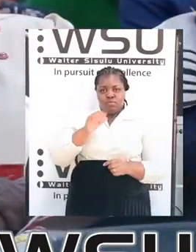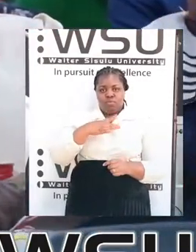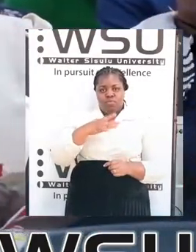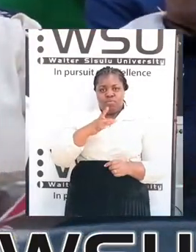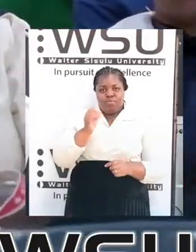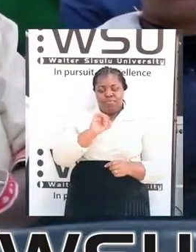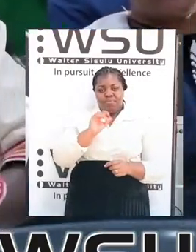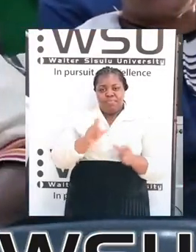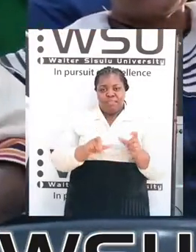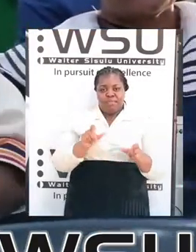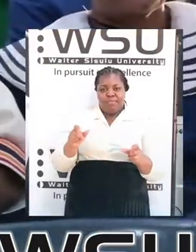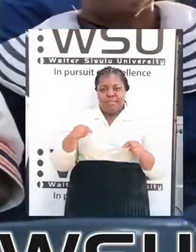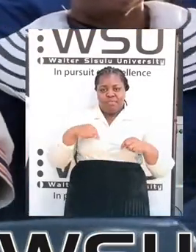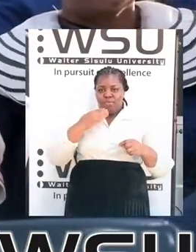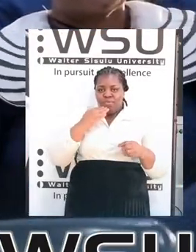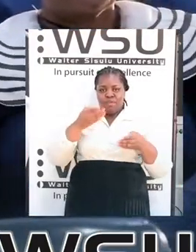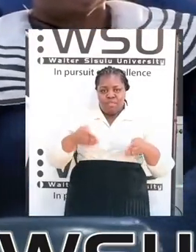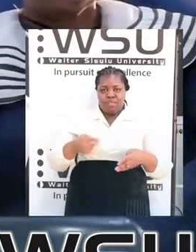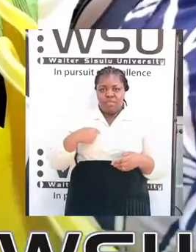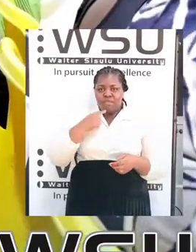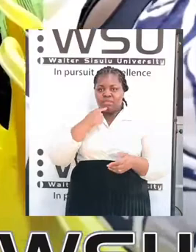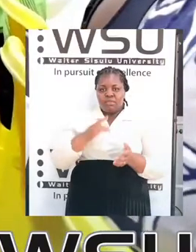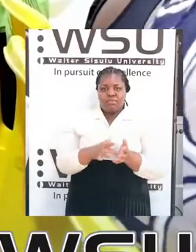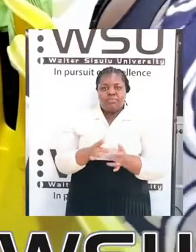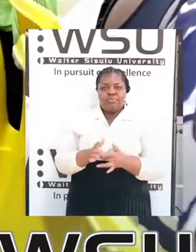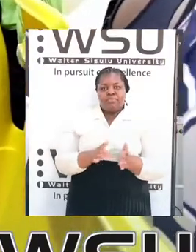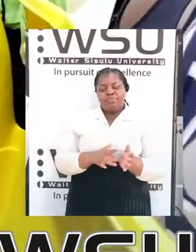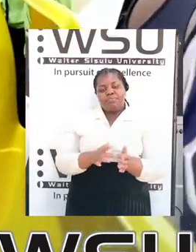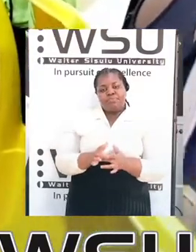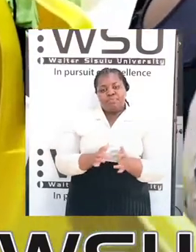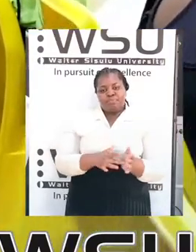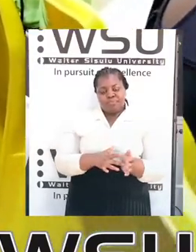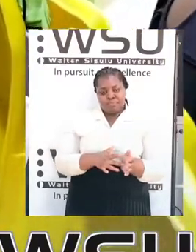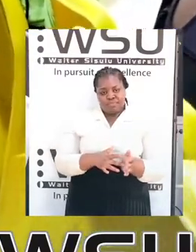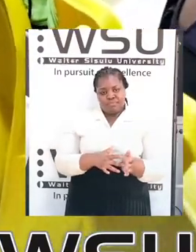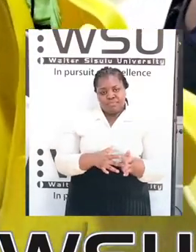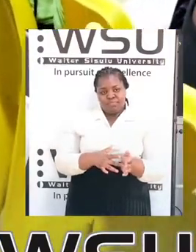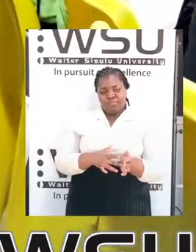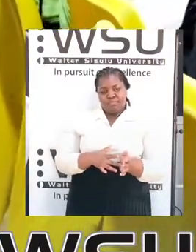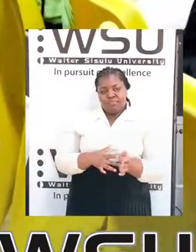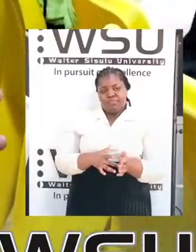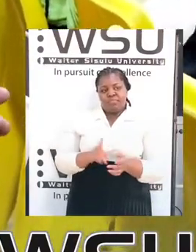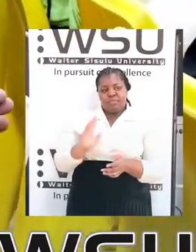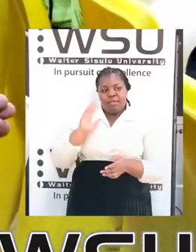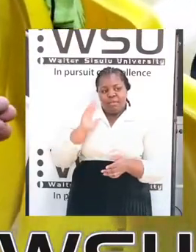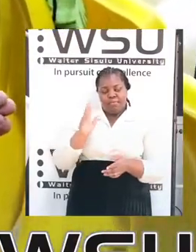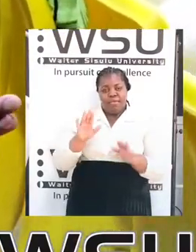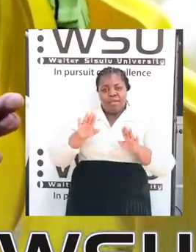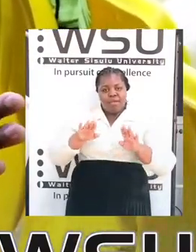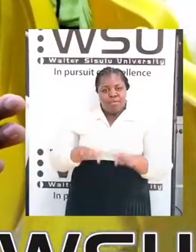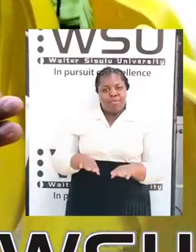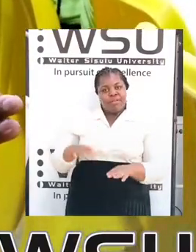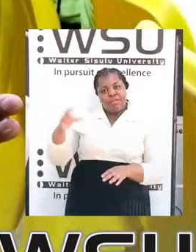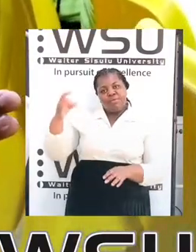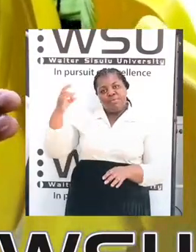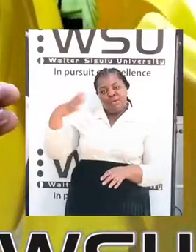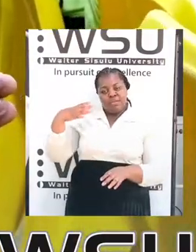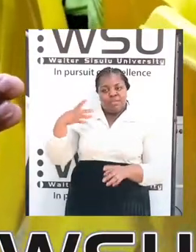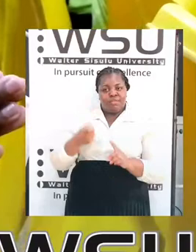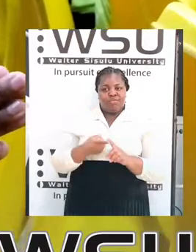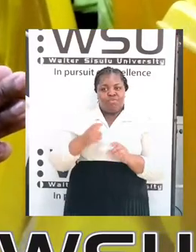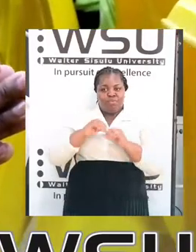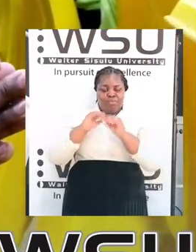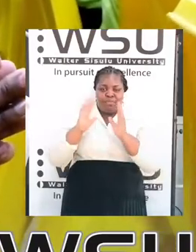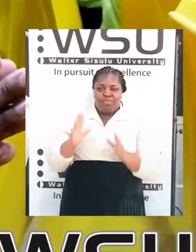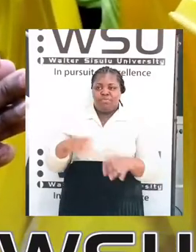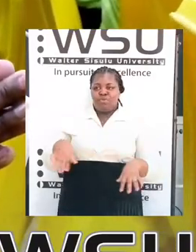baba bantu abakule ndawo. Sithi egameni lenkosi uJesu waseNazaretha makuhle ukukhanya okusuka